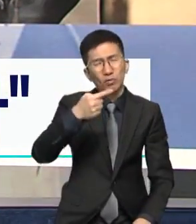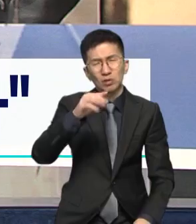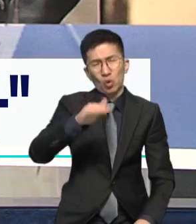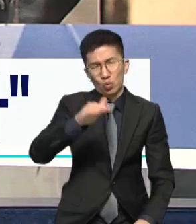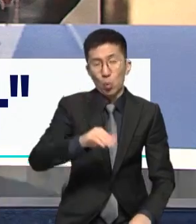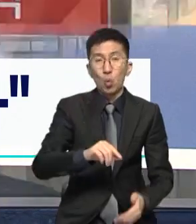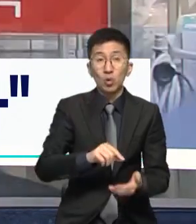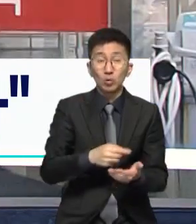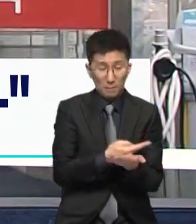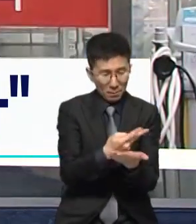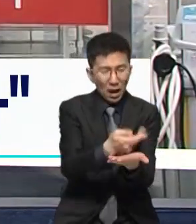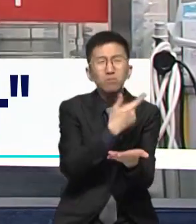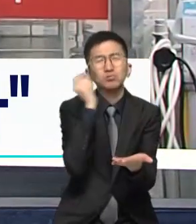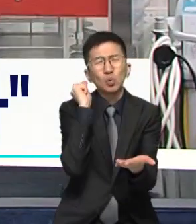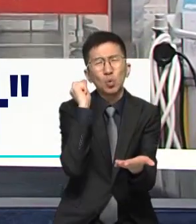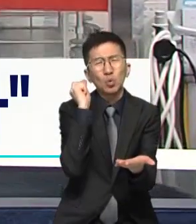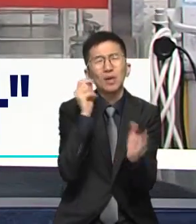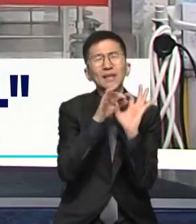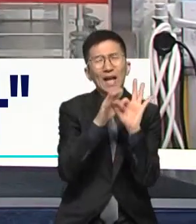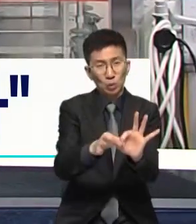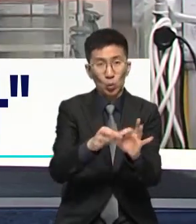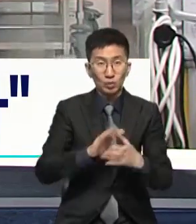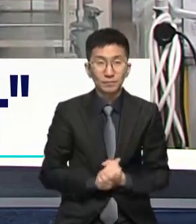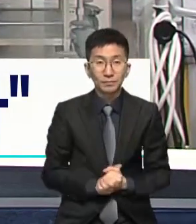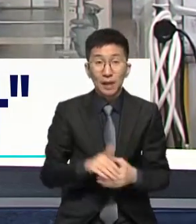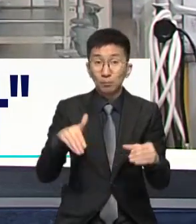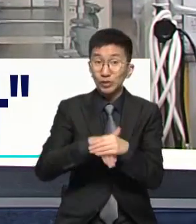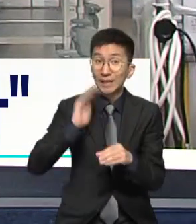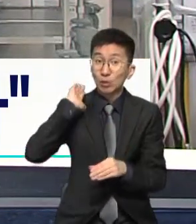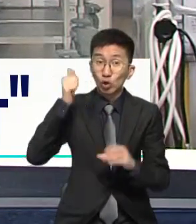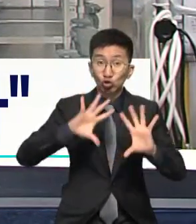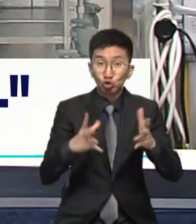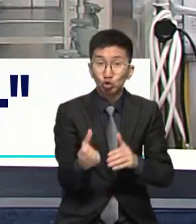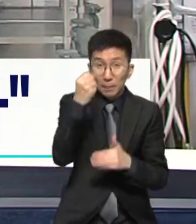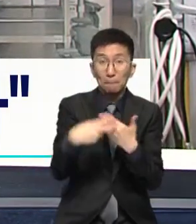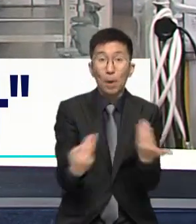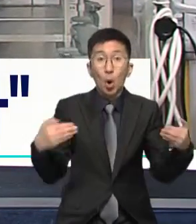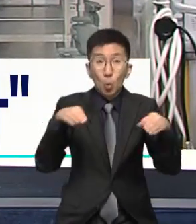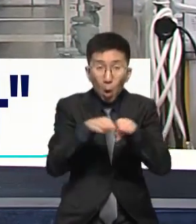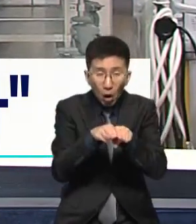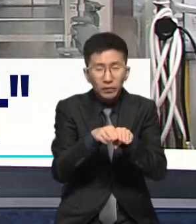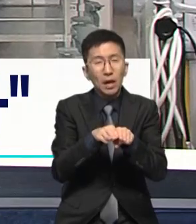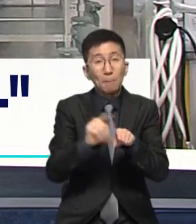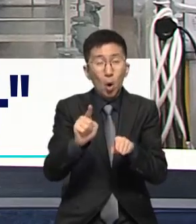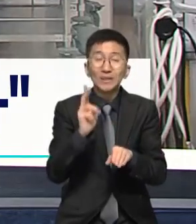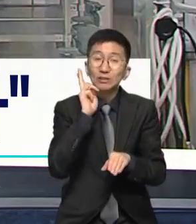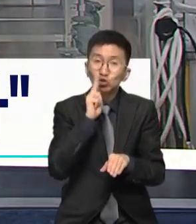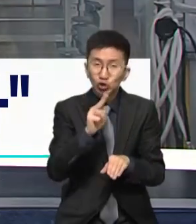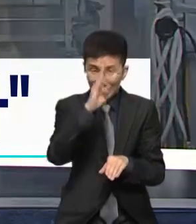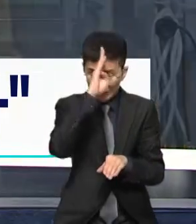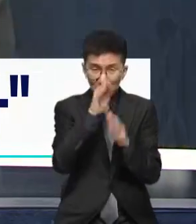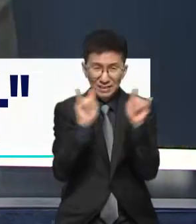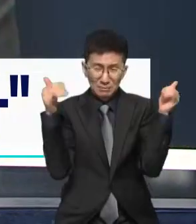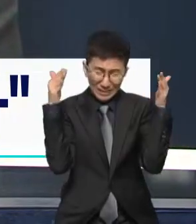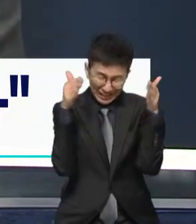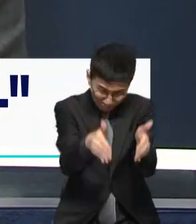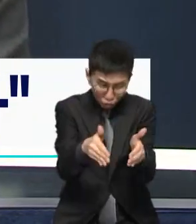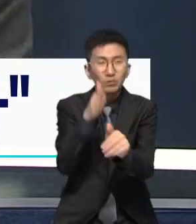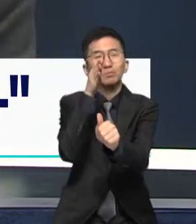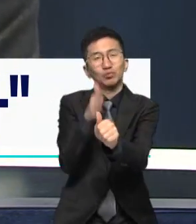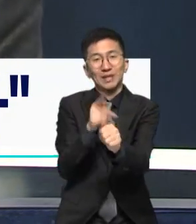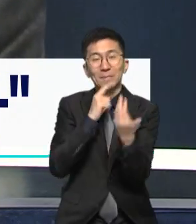또 병상 부족 문제도 여전히 풀리질 않고 있습니다. 문재인 대통령은 국립대병원의 역량을 중증 환자에